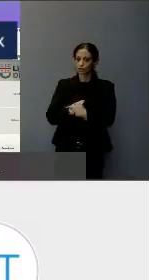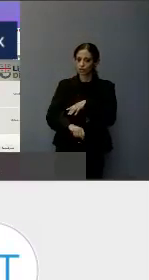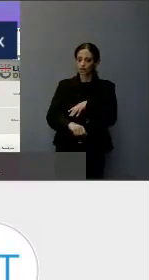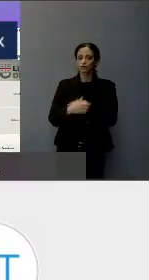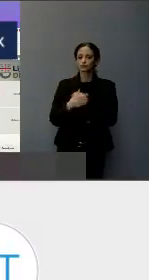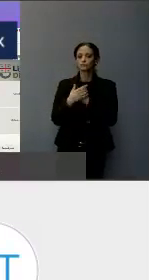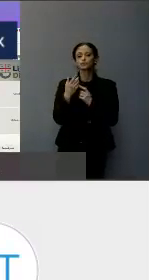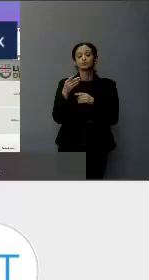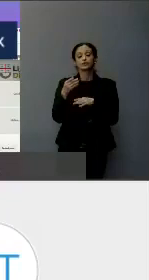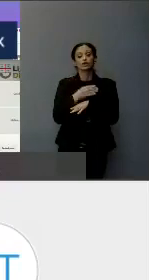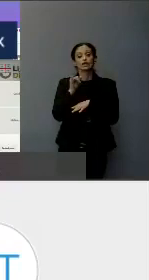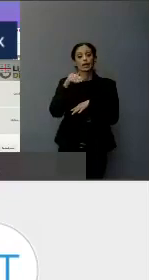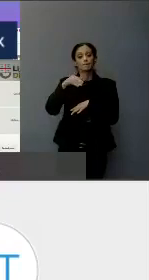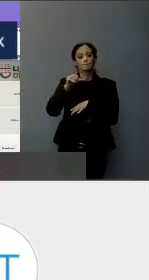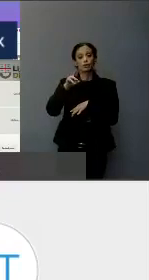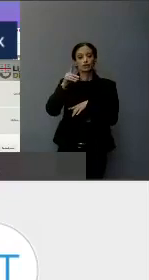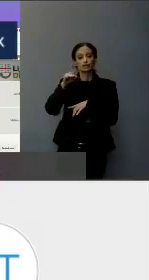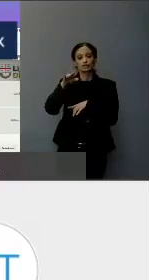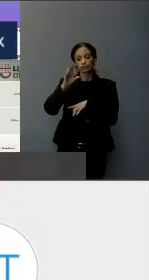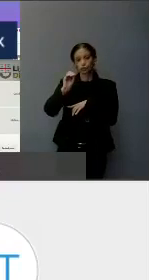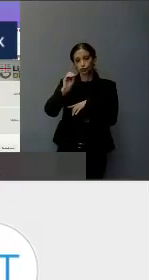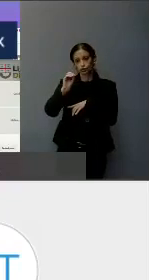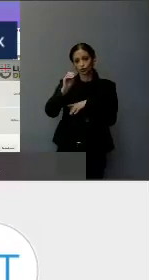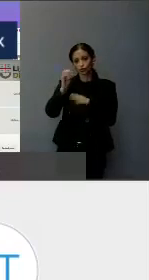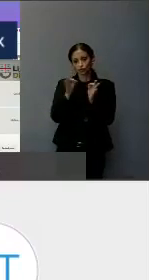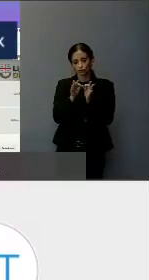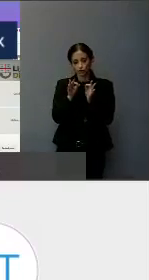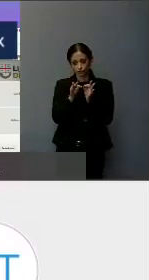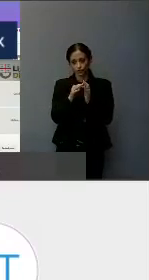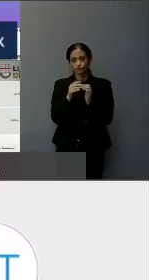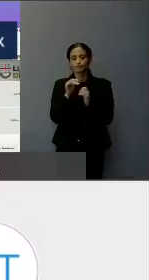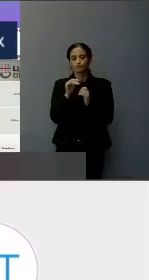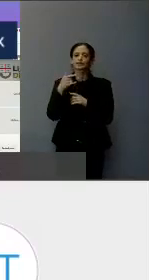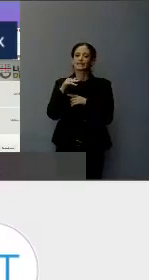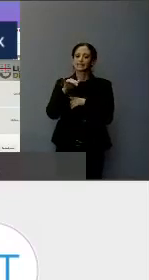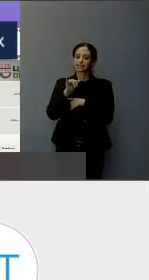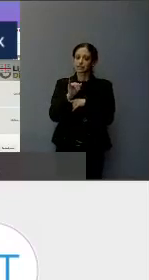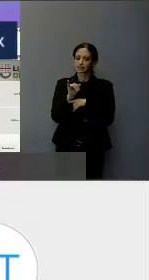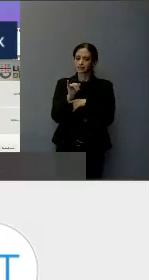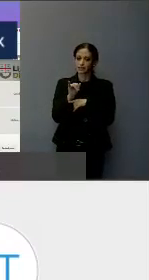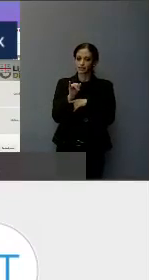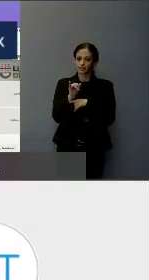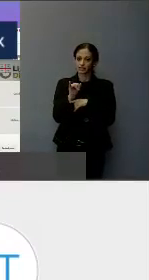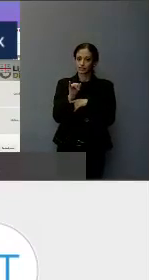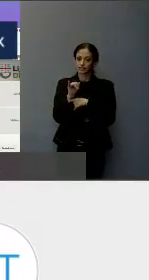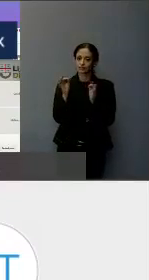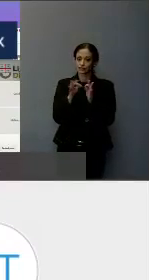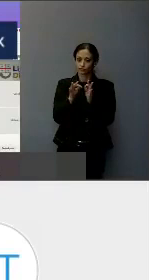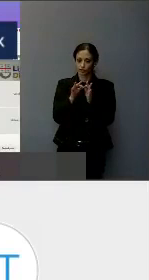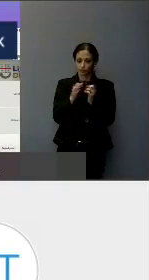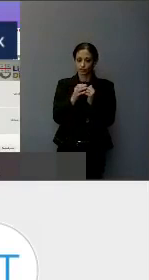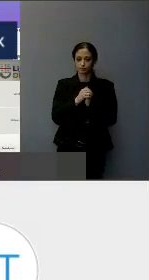consigliere immordino favorevole consigliera attini favorevole